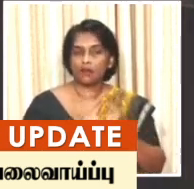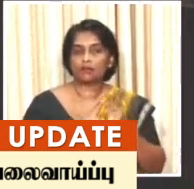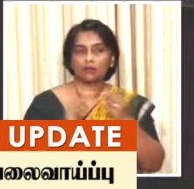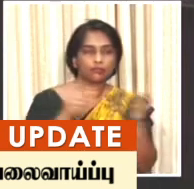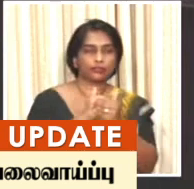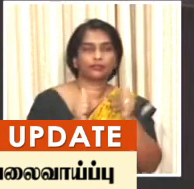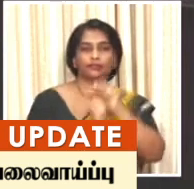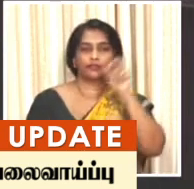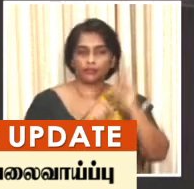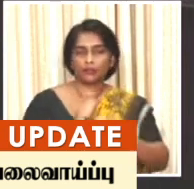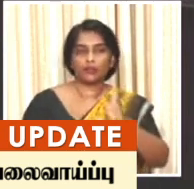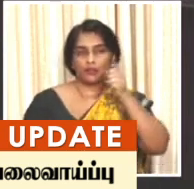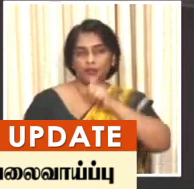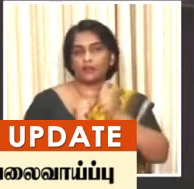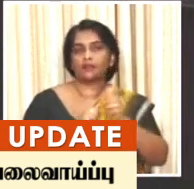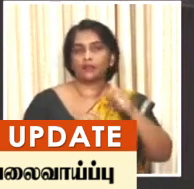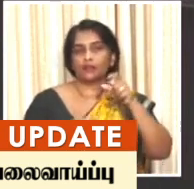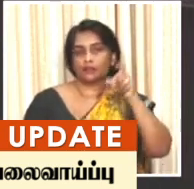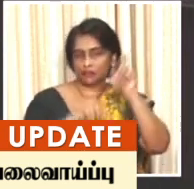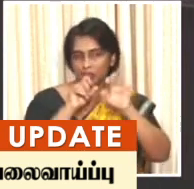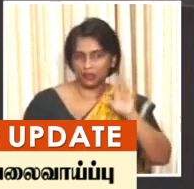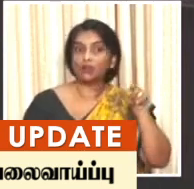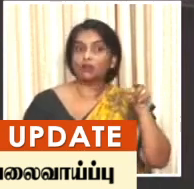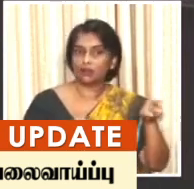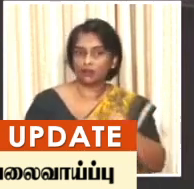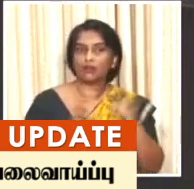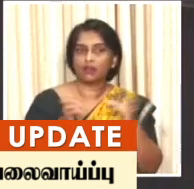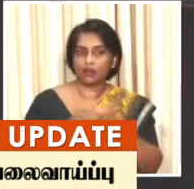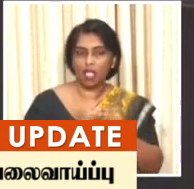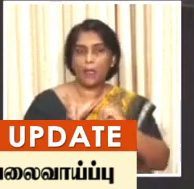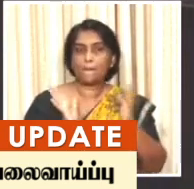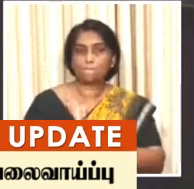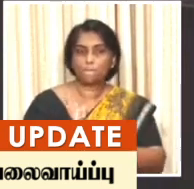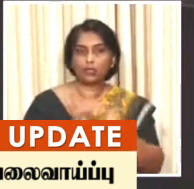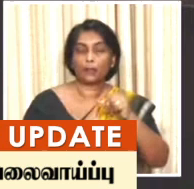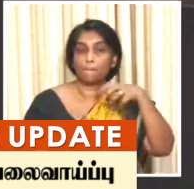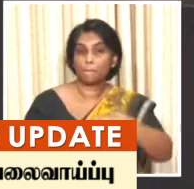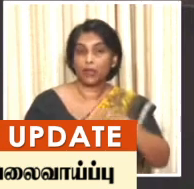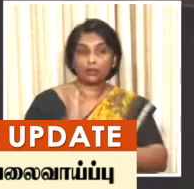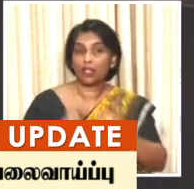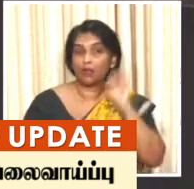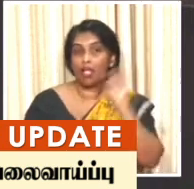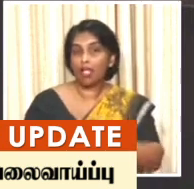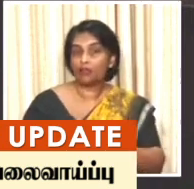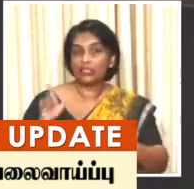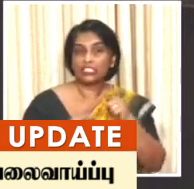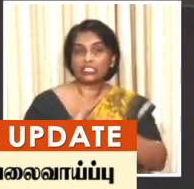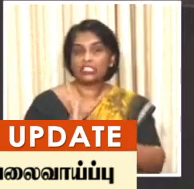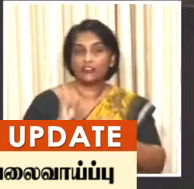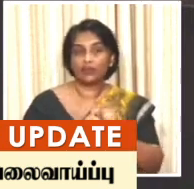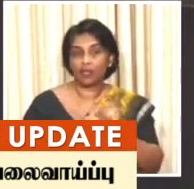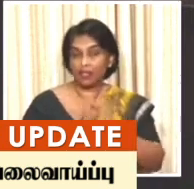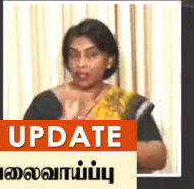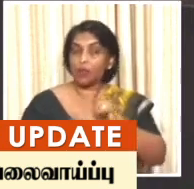අතරමැදි කණ්ඩායම්. මේක මාෆියා කණ්ඩායම් තමයි මේක සිද්ධ කරන්නේ. ඒ වගේ කණ්ඩායමක් තරයි අර අම්බලන්තොට ප්‍රාදේශීය සභාවේ mantri කෙනෙක් අහු වුණේ ජනතායි මුක්ති පෙරමුණේ